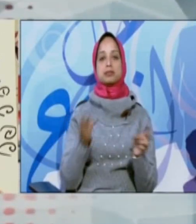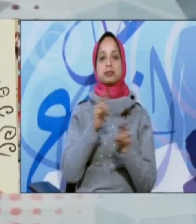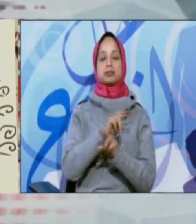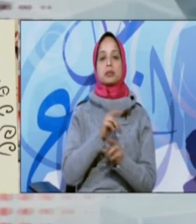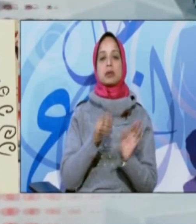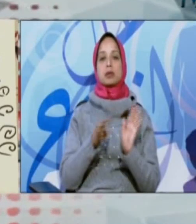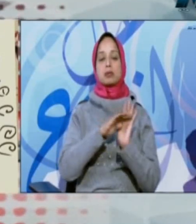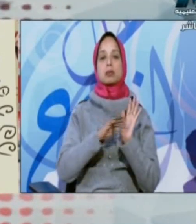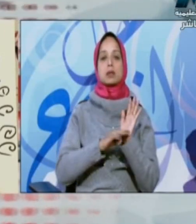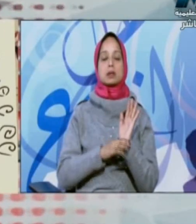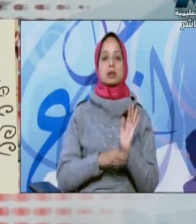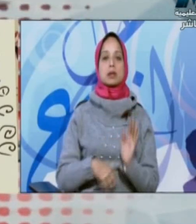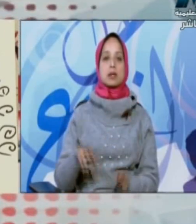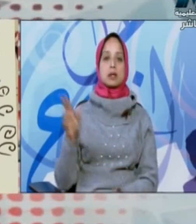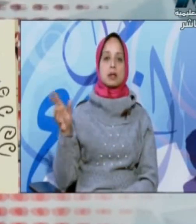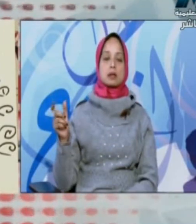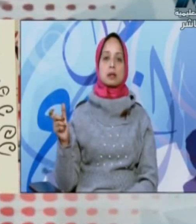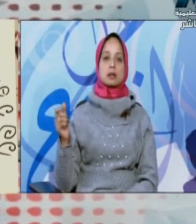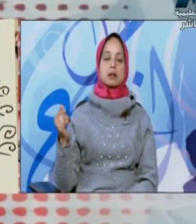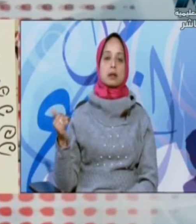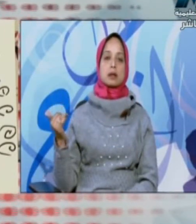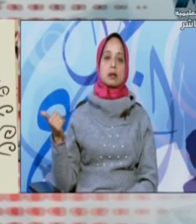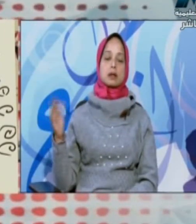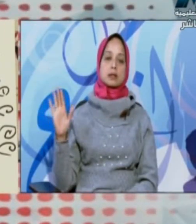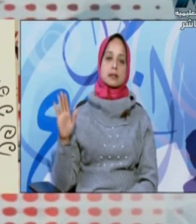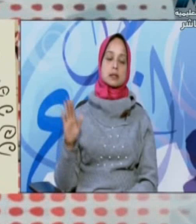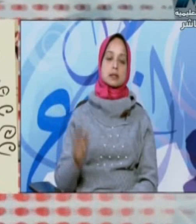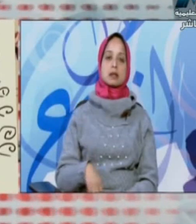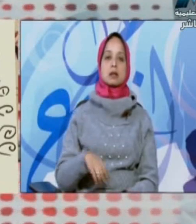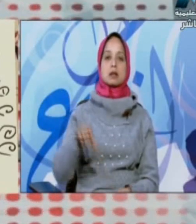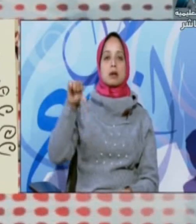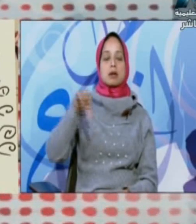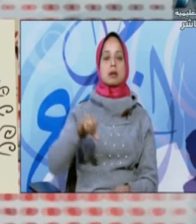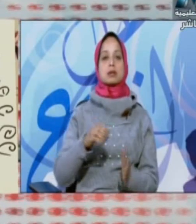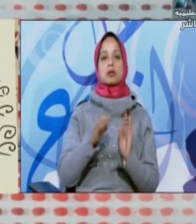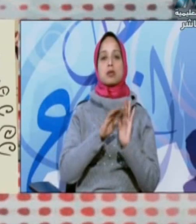فقام النحاس بإلغاء المعاهدة في أكتوبر